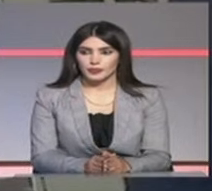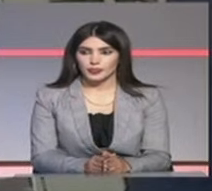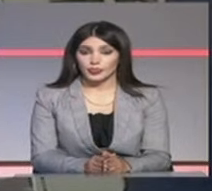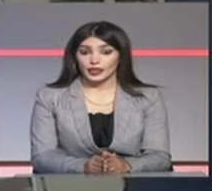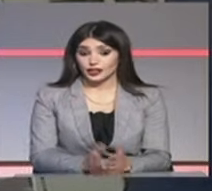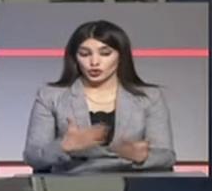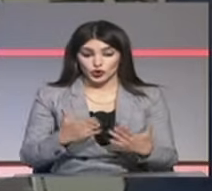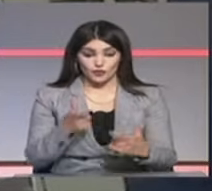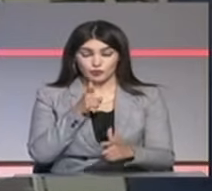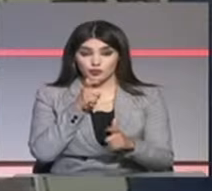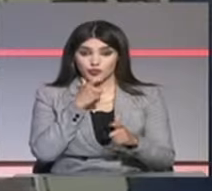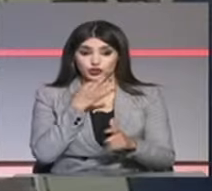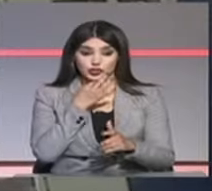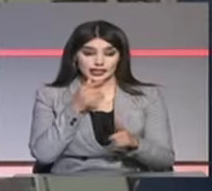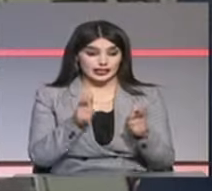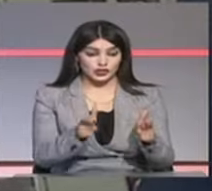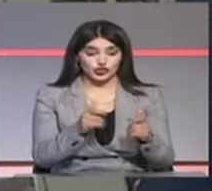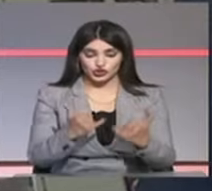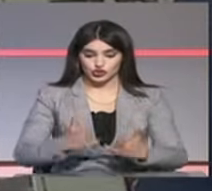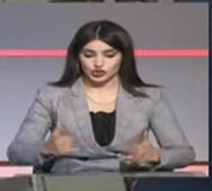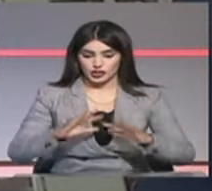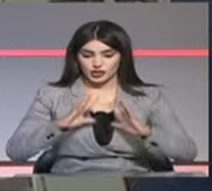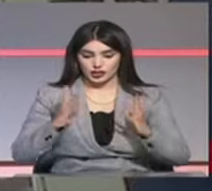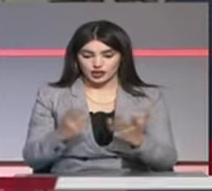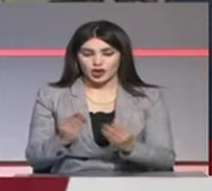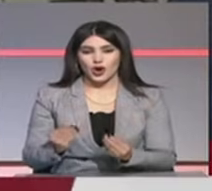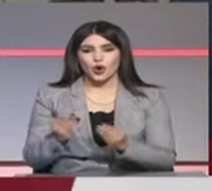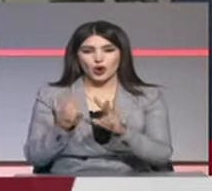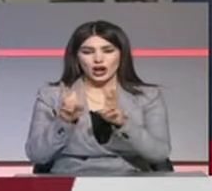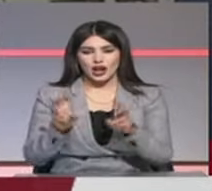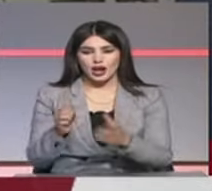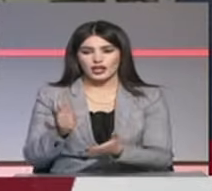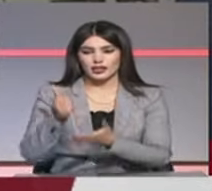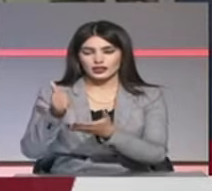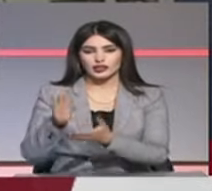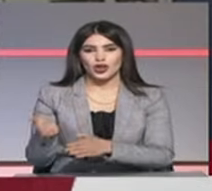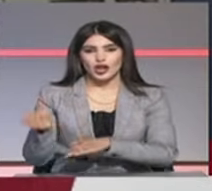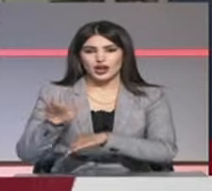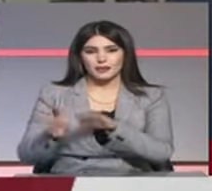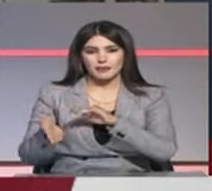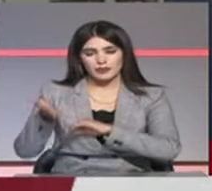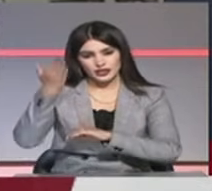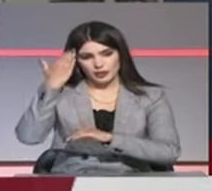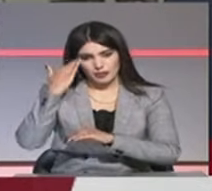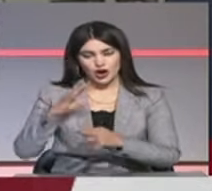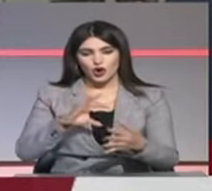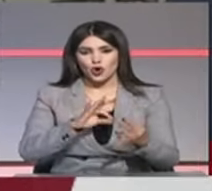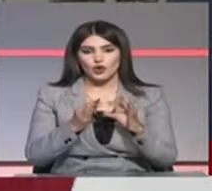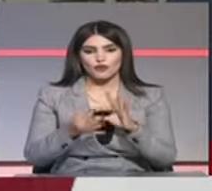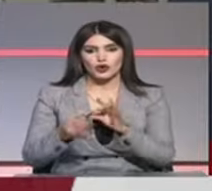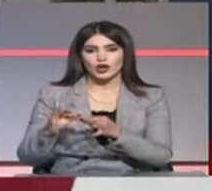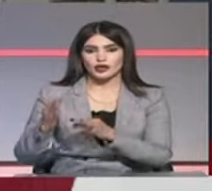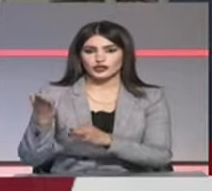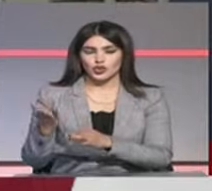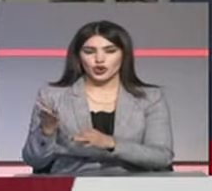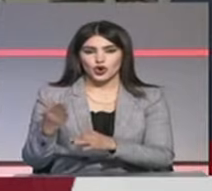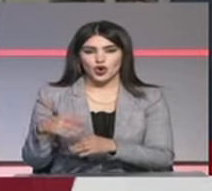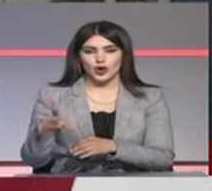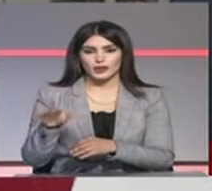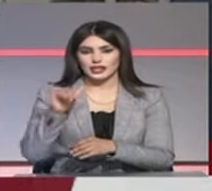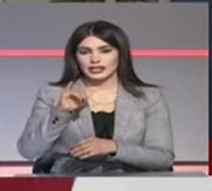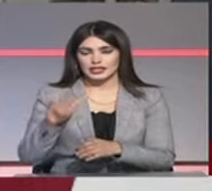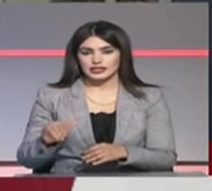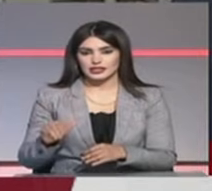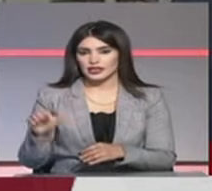الجلسه العامه اولا لتكريم روح الفقيد فقد الحركه الرياضيه والاولمبيه والشهيد الواجب الاستاذ حسين